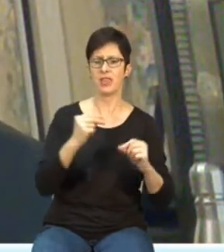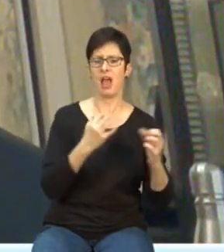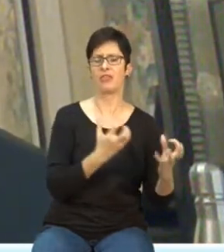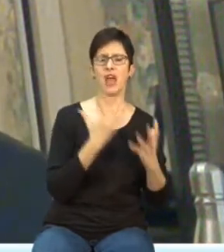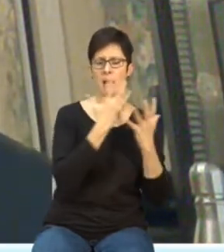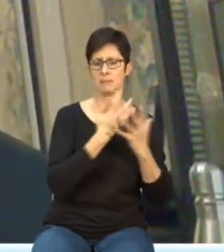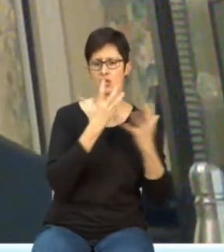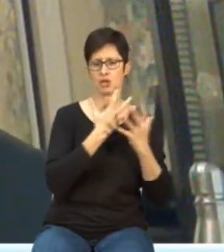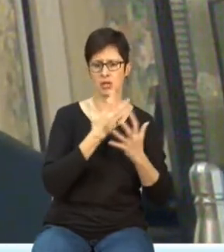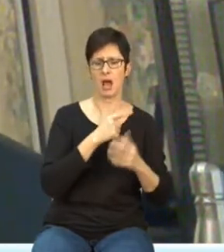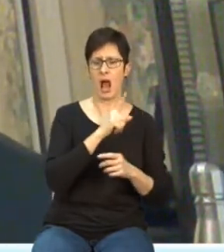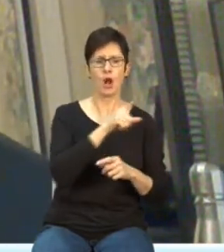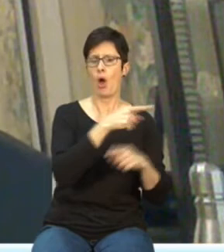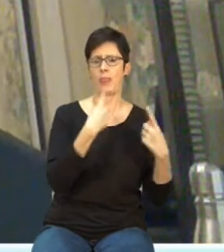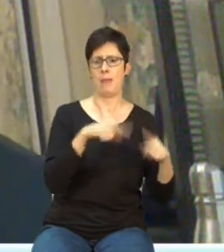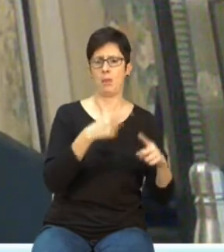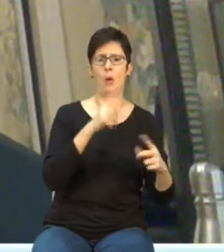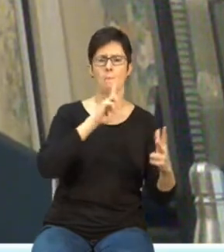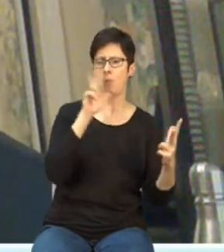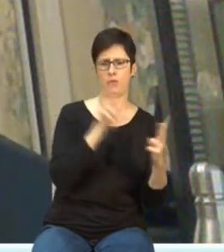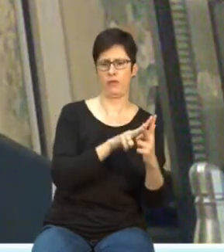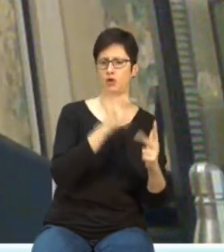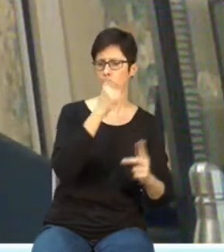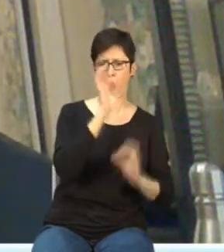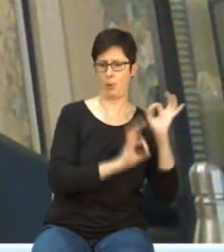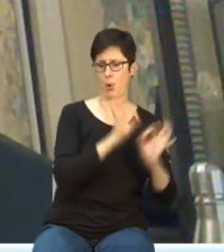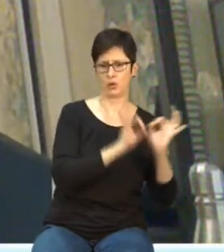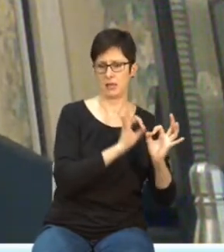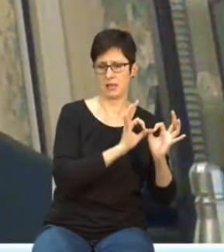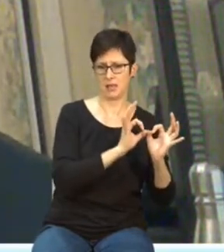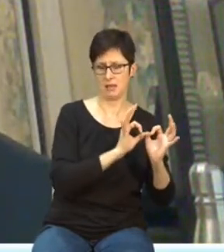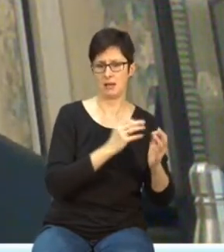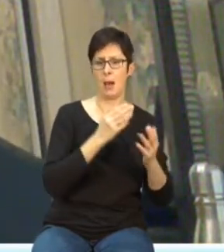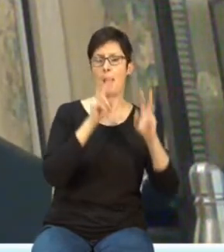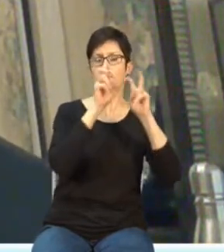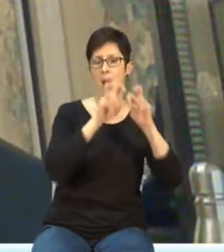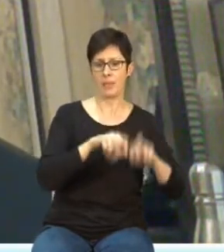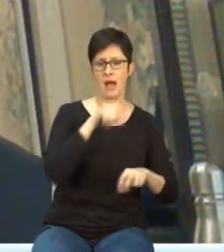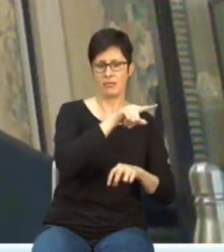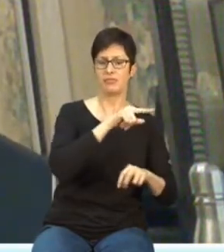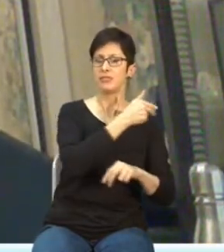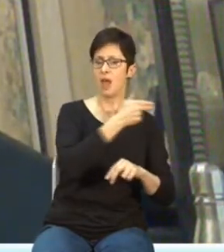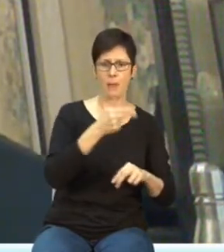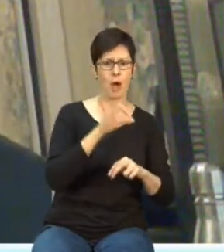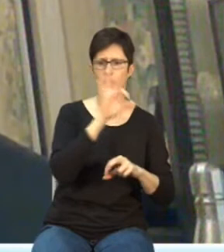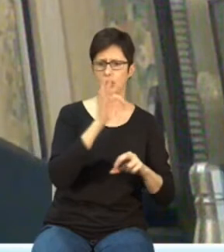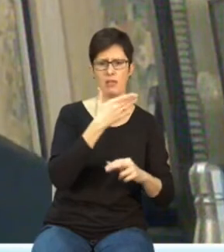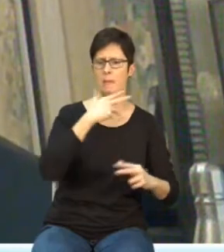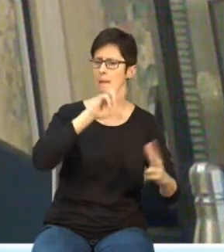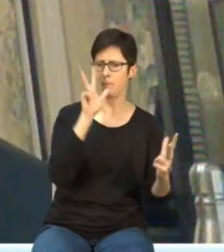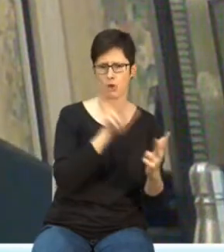inne niż termiczne ale oczywiście Ona nie zostały jeszcze całkowicie potwierdzone i badania na ten temat nie zostały potwierdzone